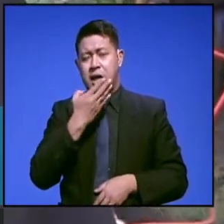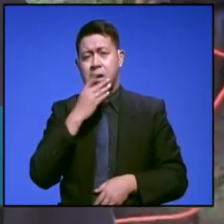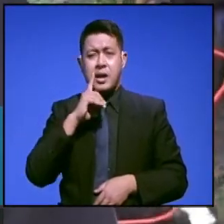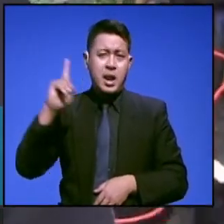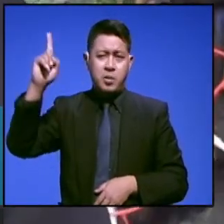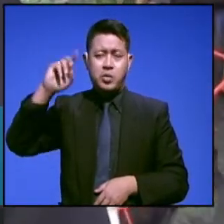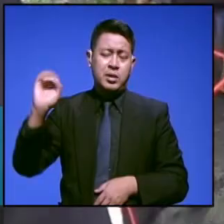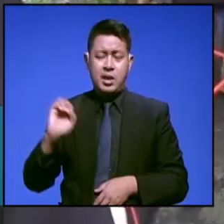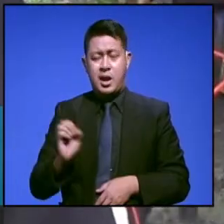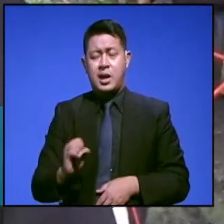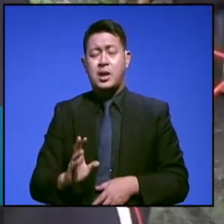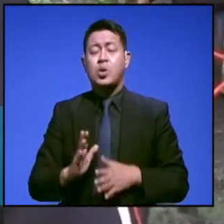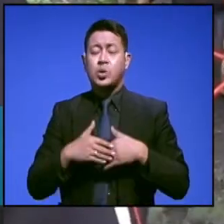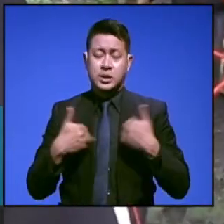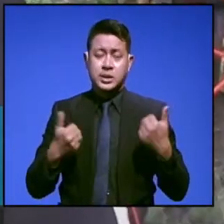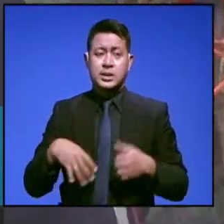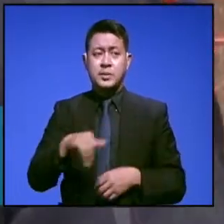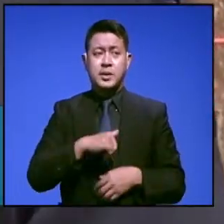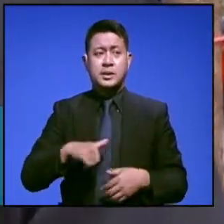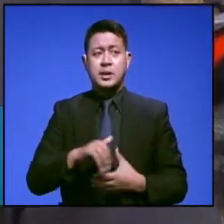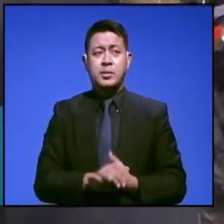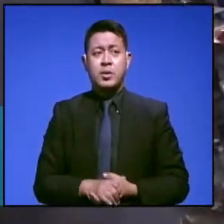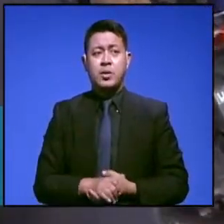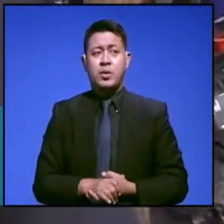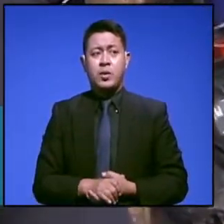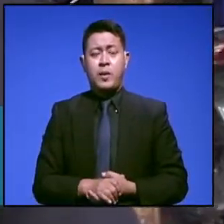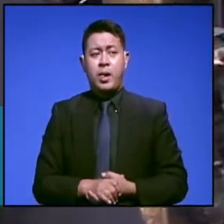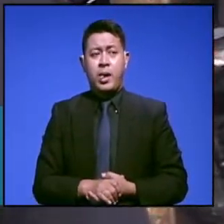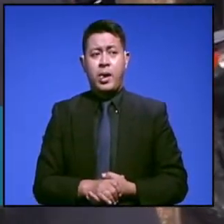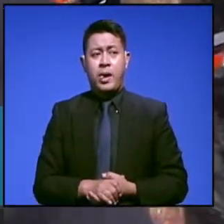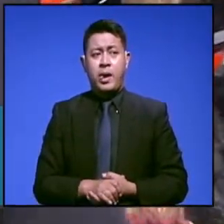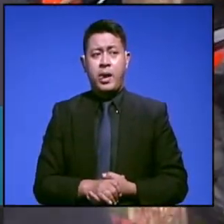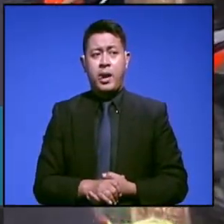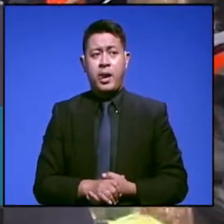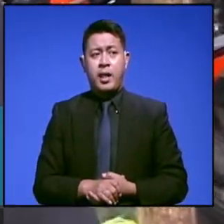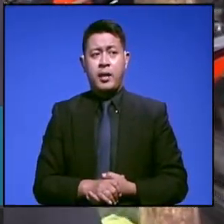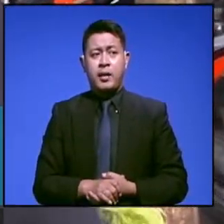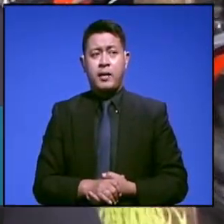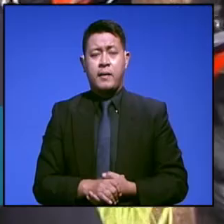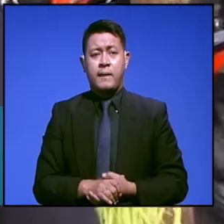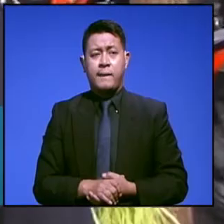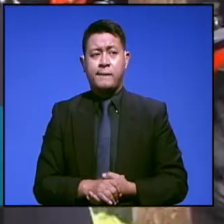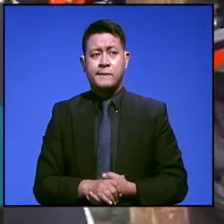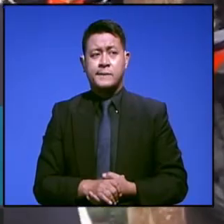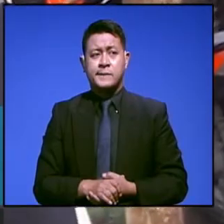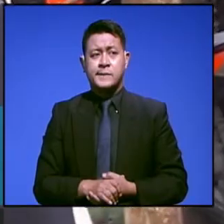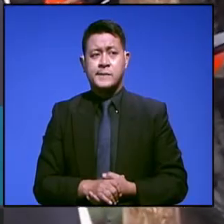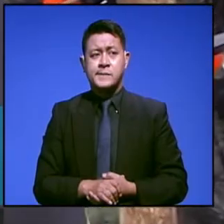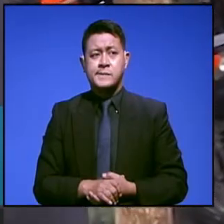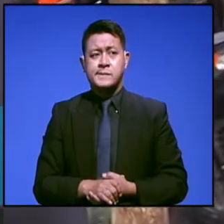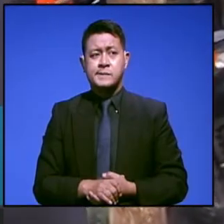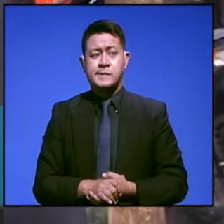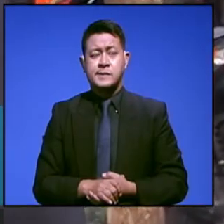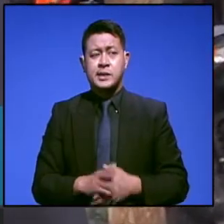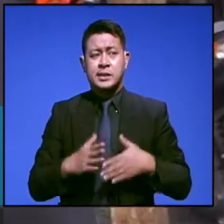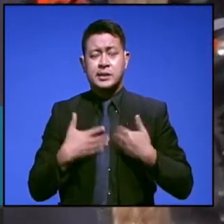Alhamdulillah. Ya. Untuk kesehatan bersama ya? Iya. Menyukurilah. Alhamdulillah. Begini orang-orang itu, alhamdulillah, gitu loh. Ya.